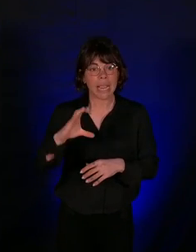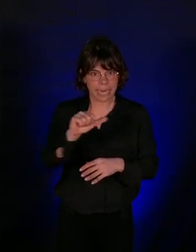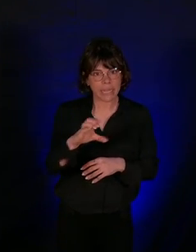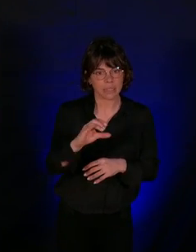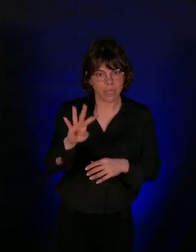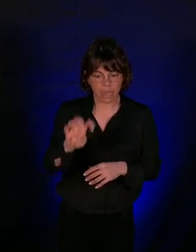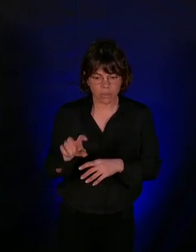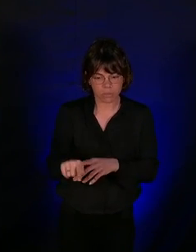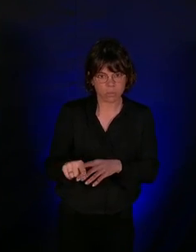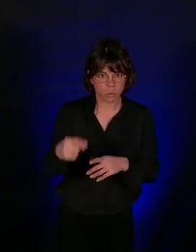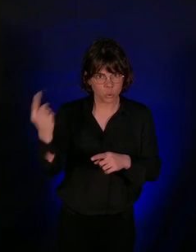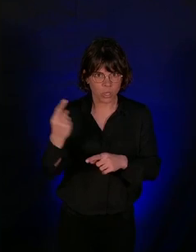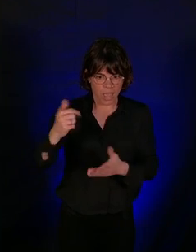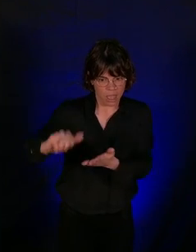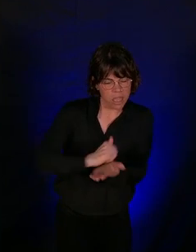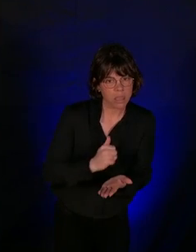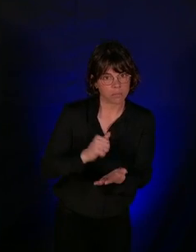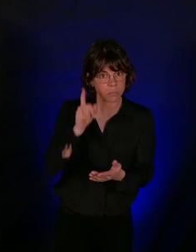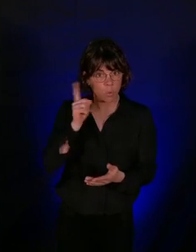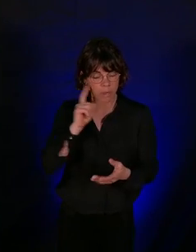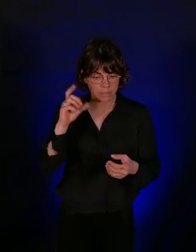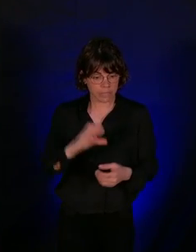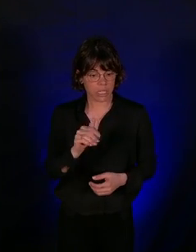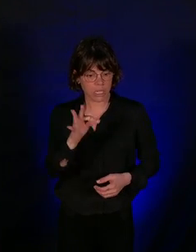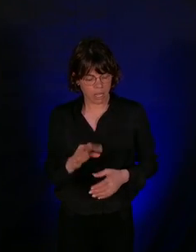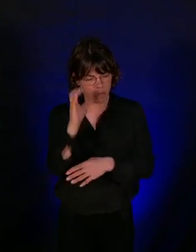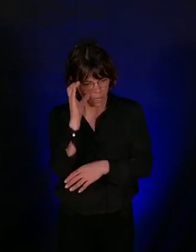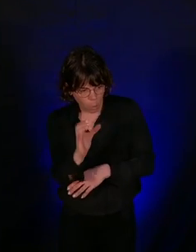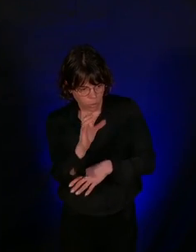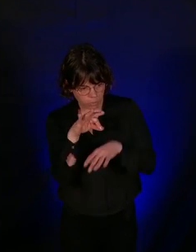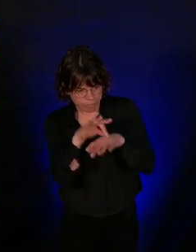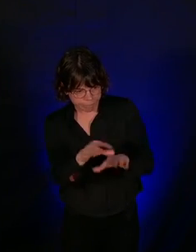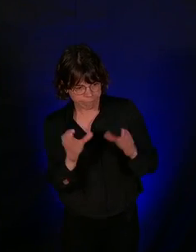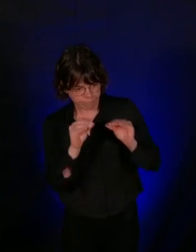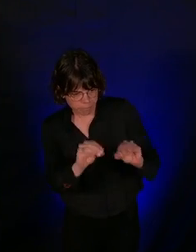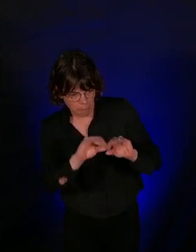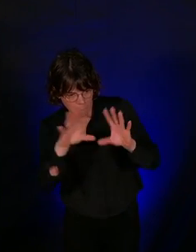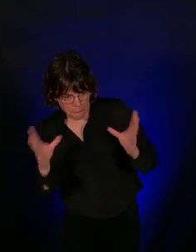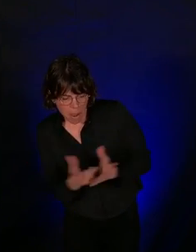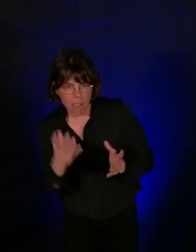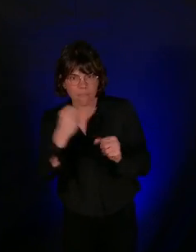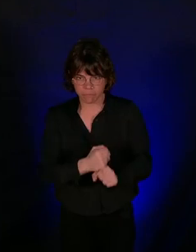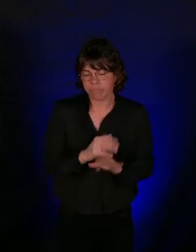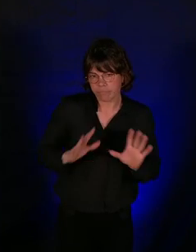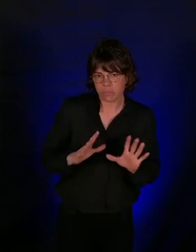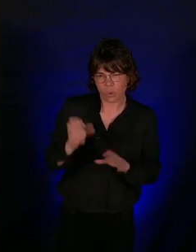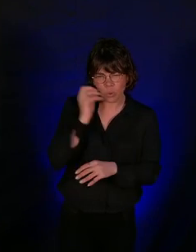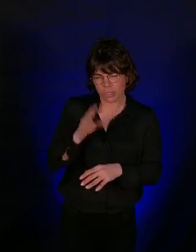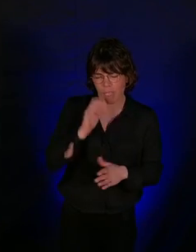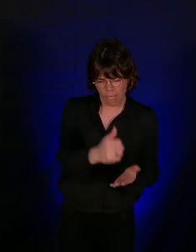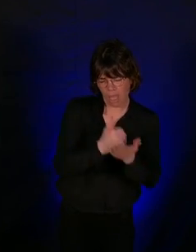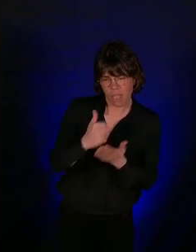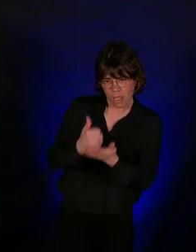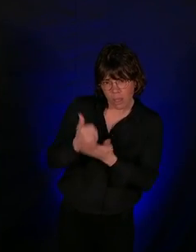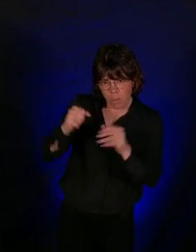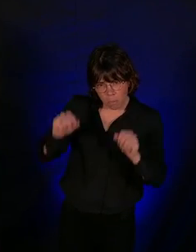le réprimer c'est parce que que la CGT écoute accompagne et forme bref qu'elle est utile au quotidien que nous pourrons